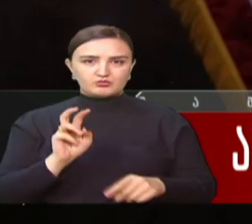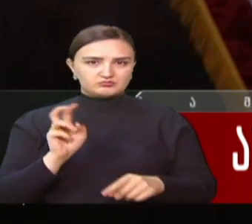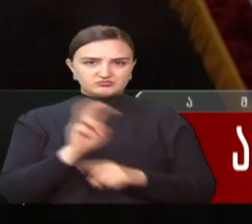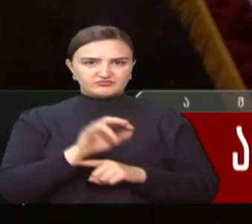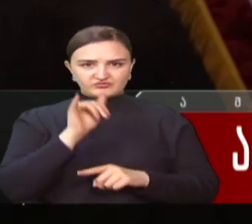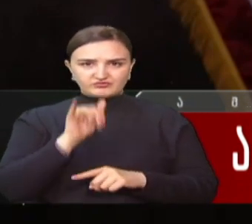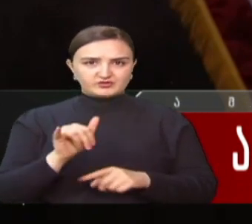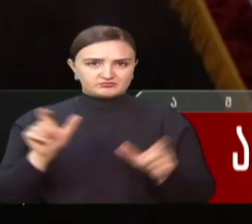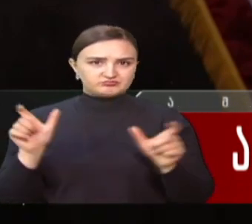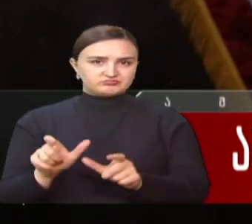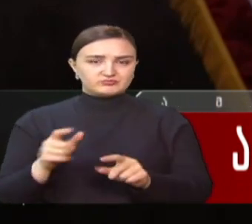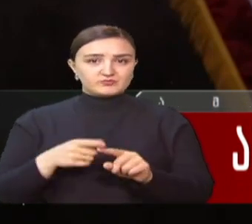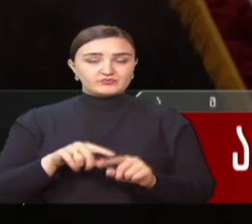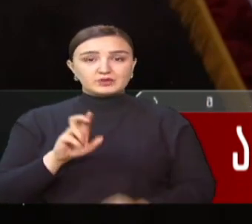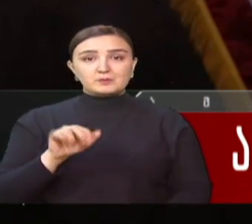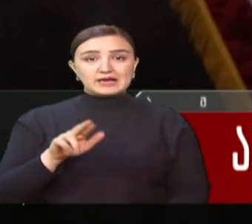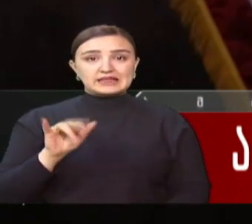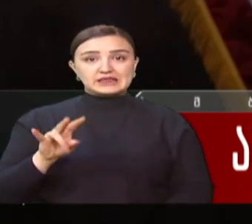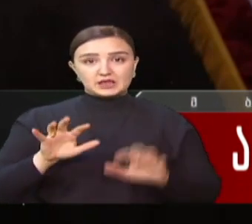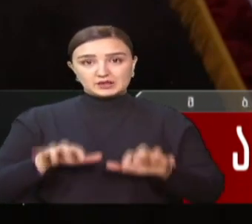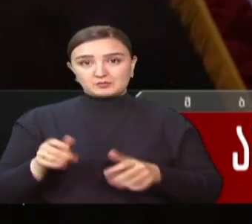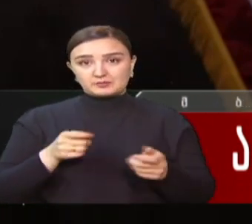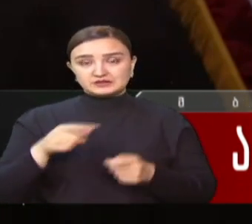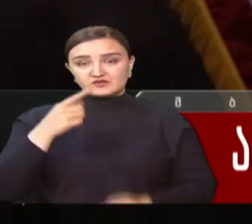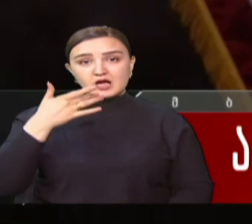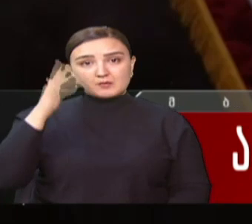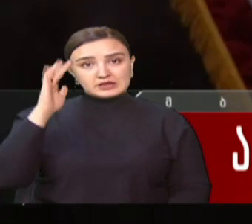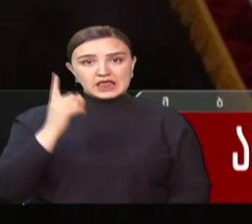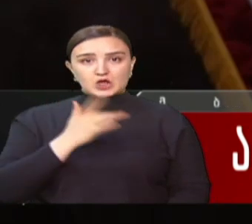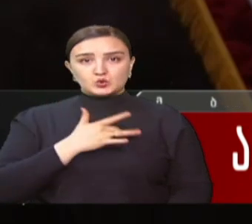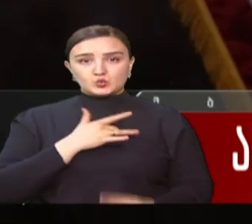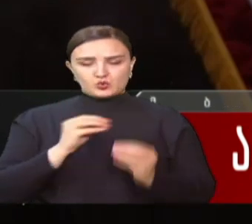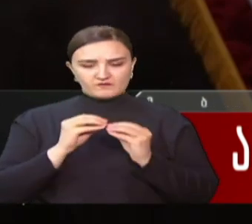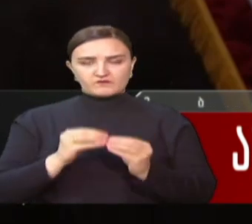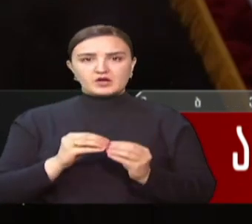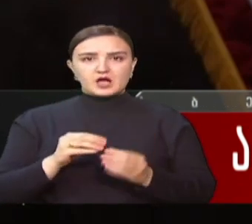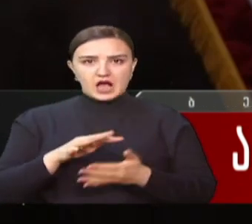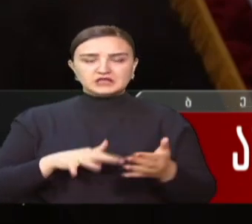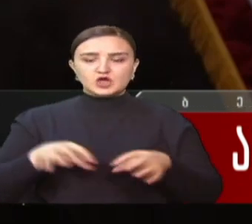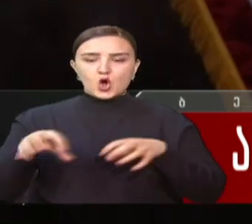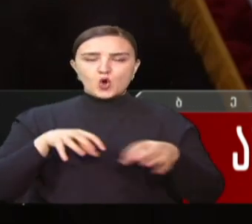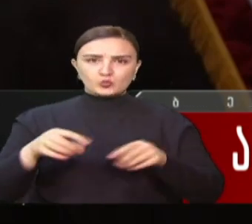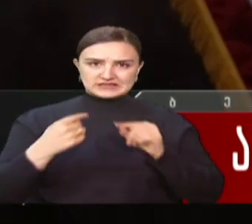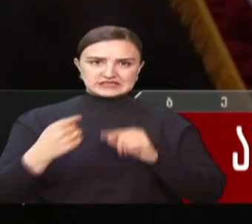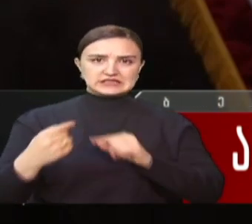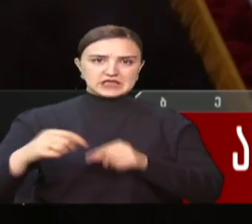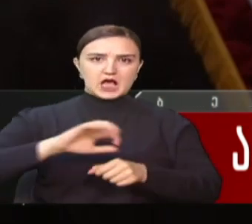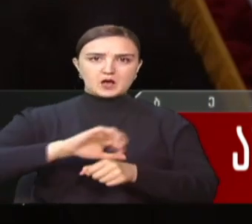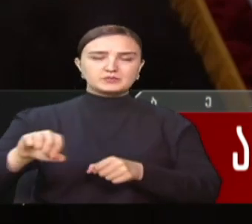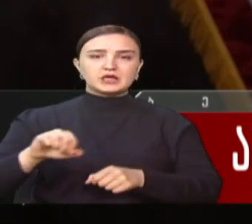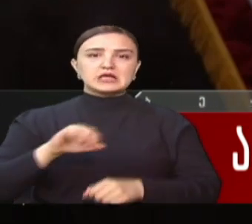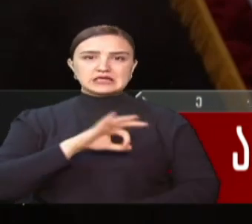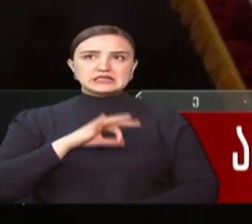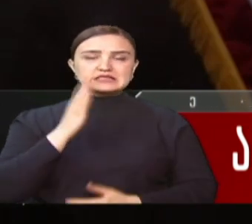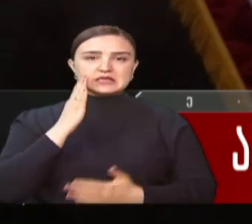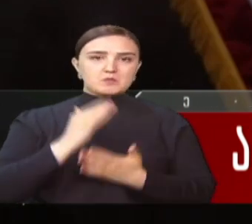კვირას დემოკრატიის სამიძე პრეზიდენტმა ბაიდენმა ხაზი გაუსვა, რომ ამერიკა ერთგულად გააგრძელებს ბრძოლას კორუფციის წინააღმდეგ და სამართლის უზენაესობის